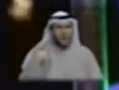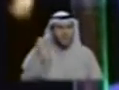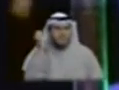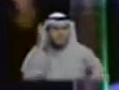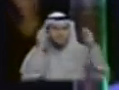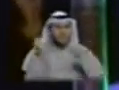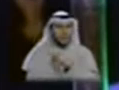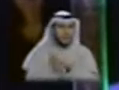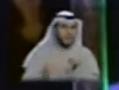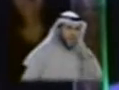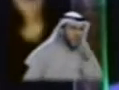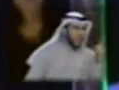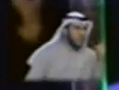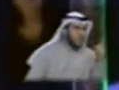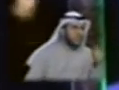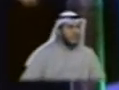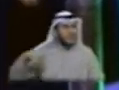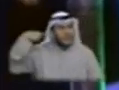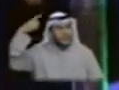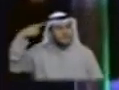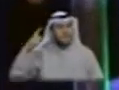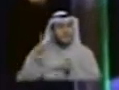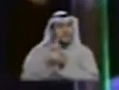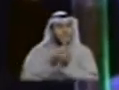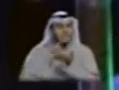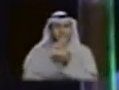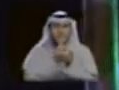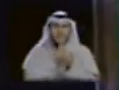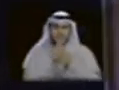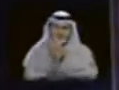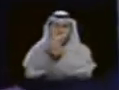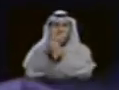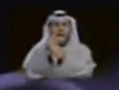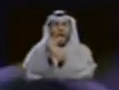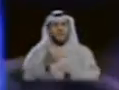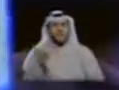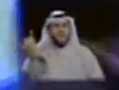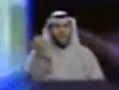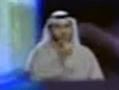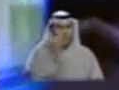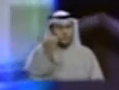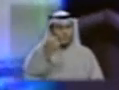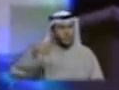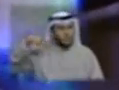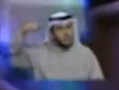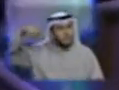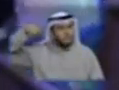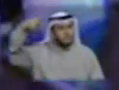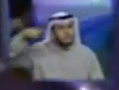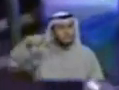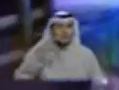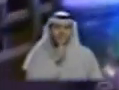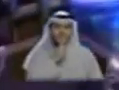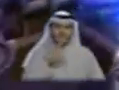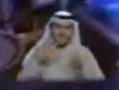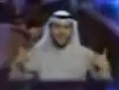المشروعات الهندسية المتميزة وتوفير البيئة المحفزة لثقافة الإبداع وتطبيق الحلول التكنولوجية في الحياة العملية